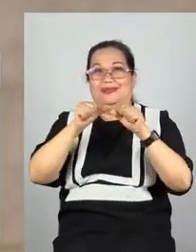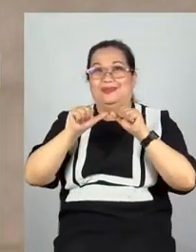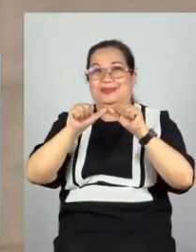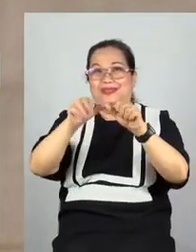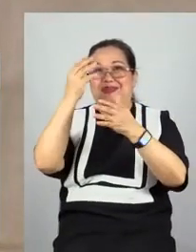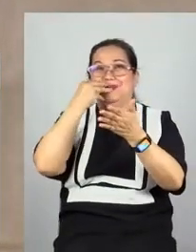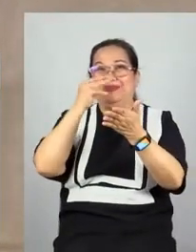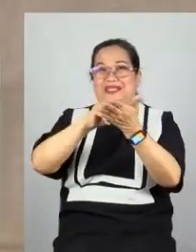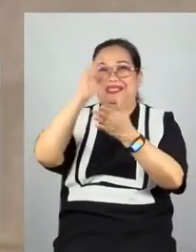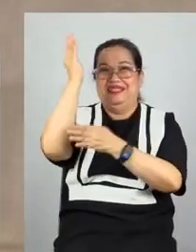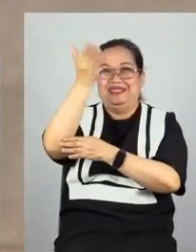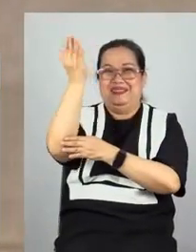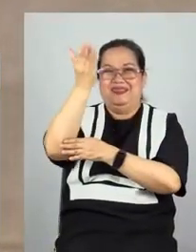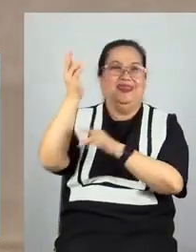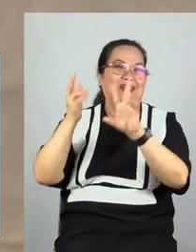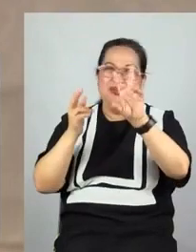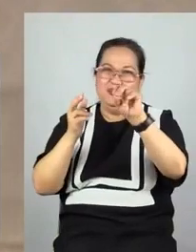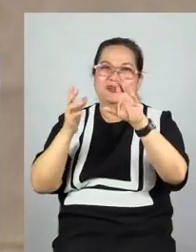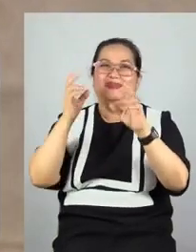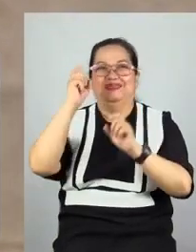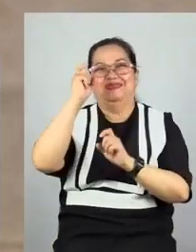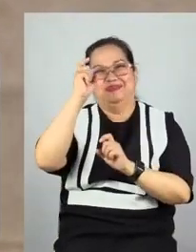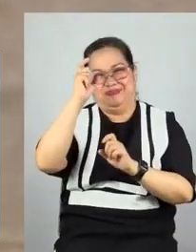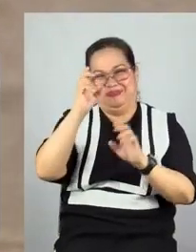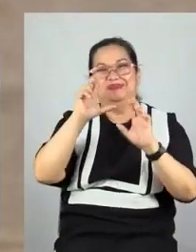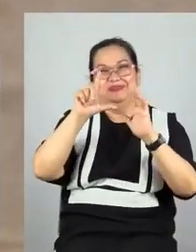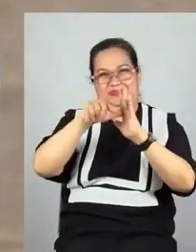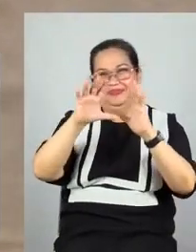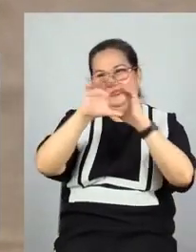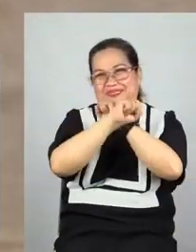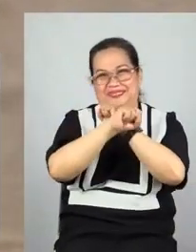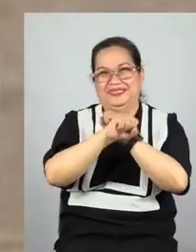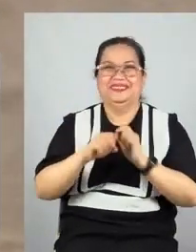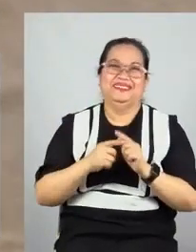no? Hindi, bibilisan po natin ng konti mamaya.